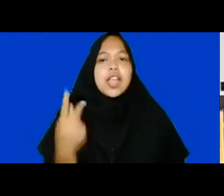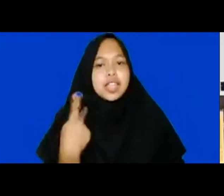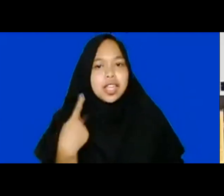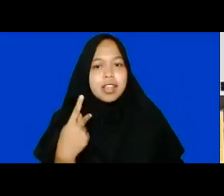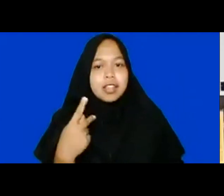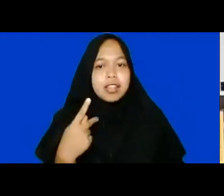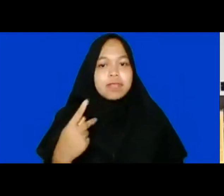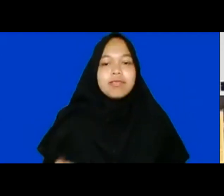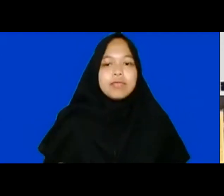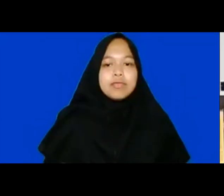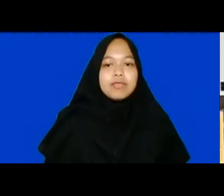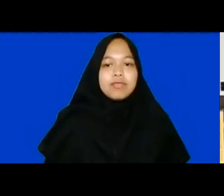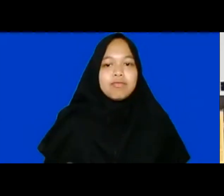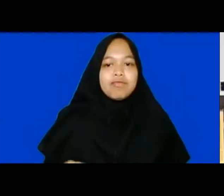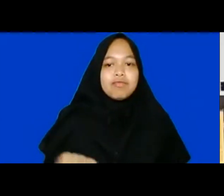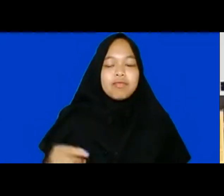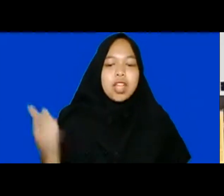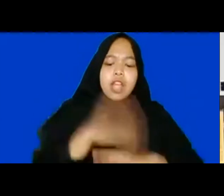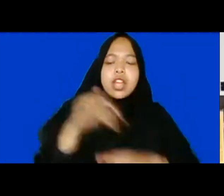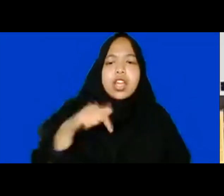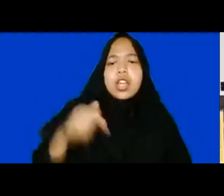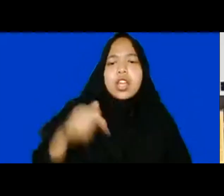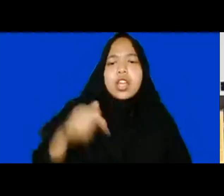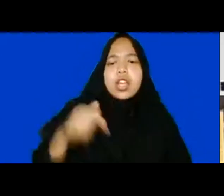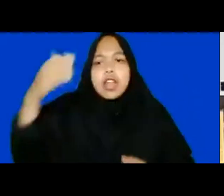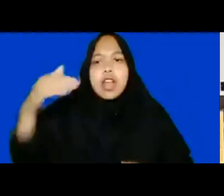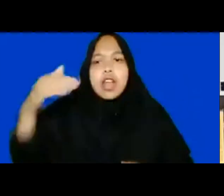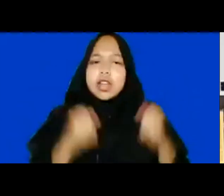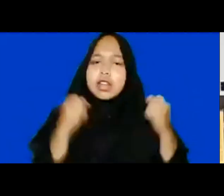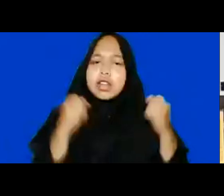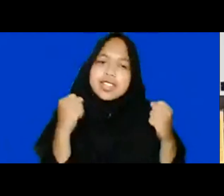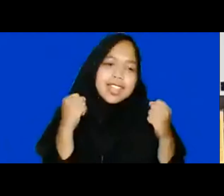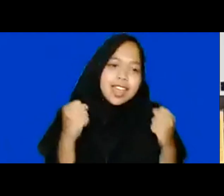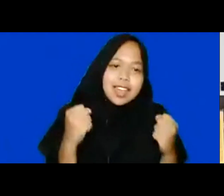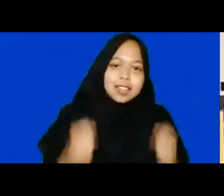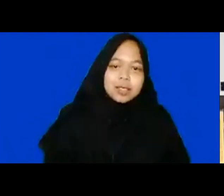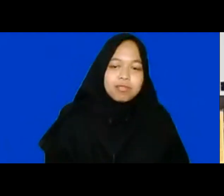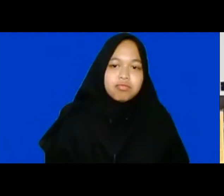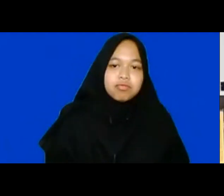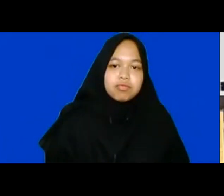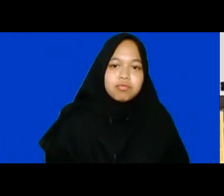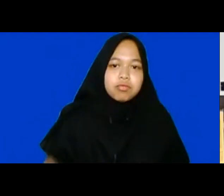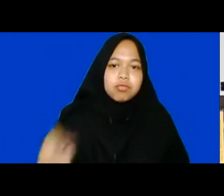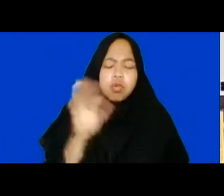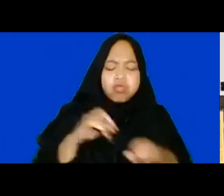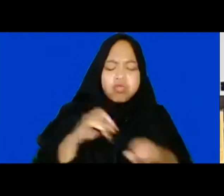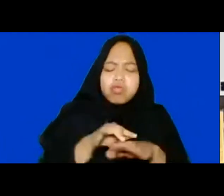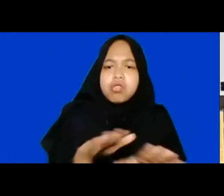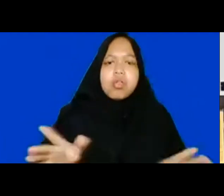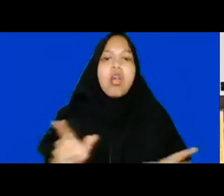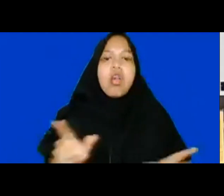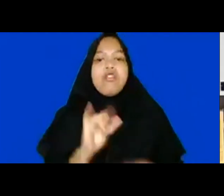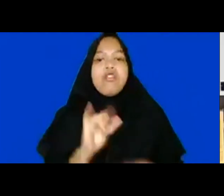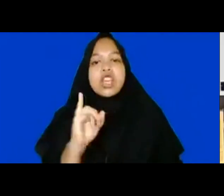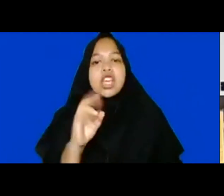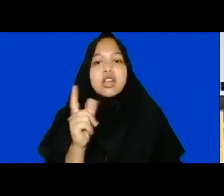ini dan untuk seterusnya senantiasa sehat dan tidak terpapar oleh segala macam virus ya, tetap sehat